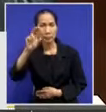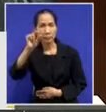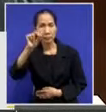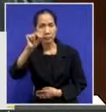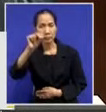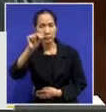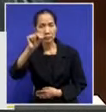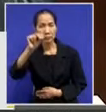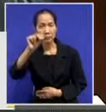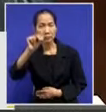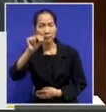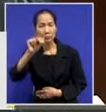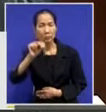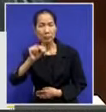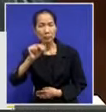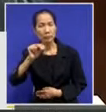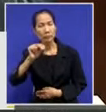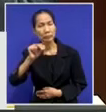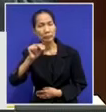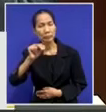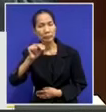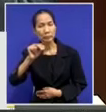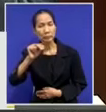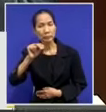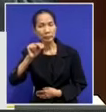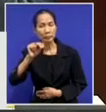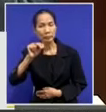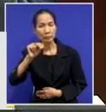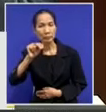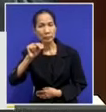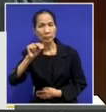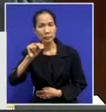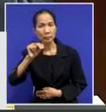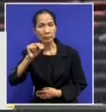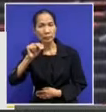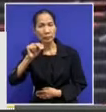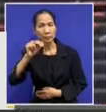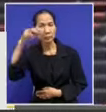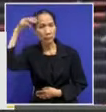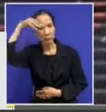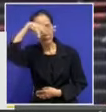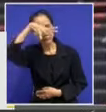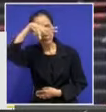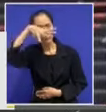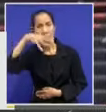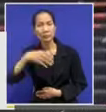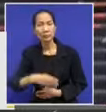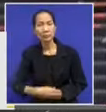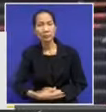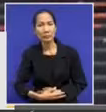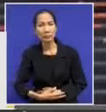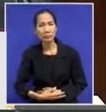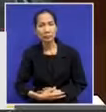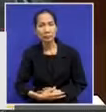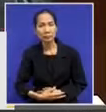630นางสิริธรลามสูตร นายธนาธรจึงรุ่งเรืองกิจ